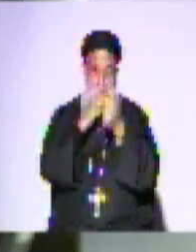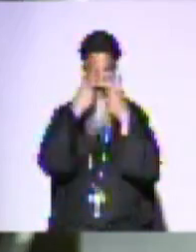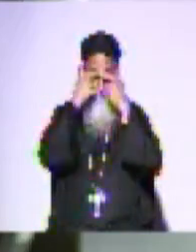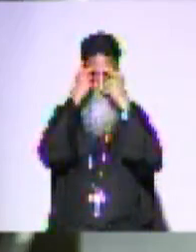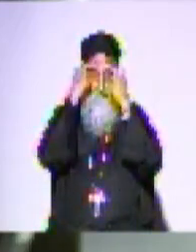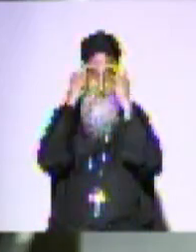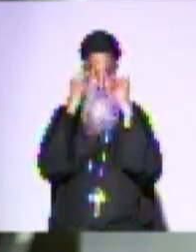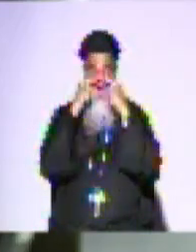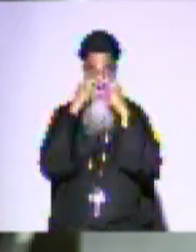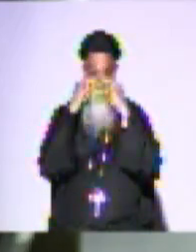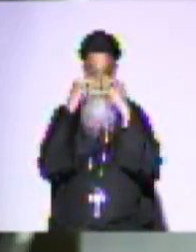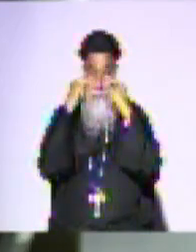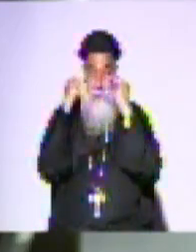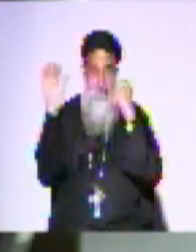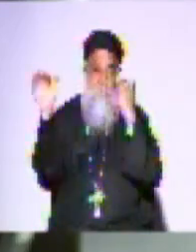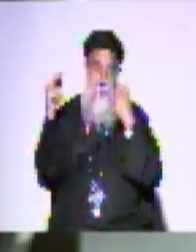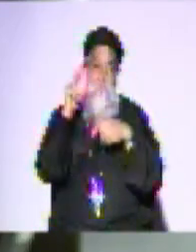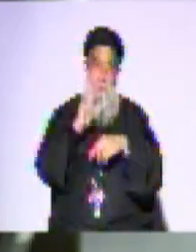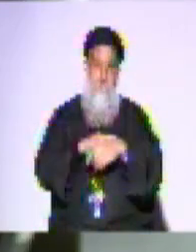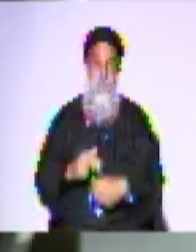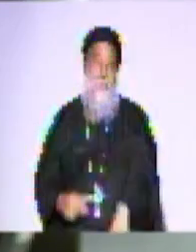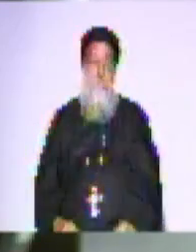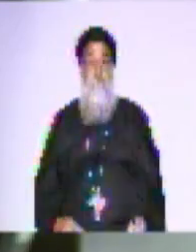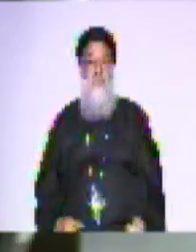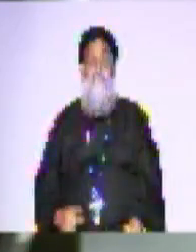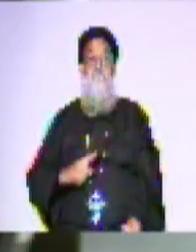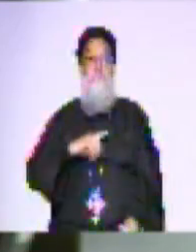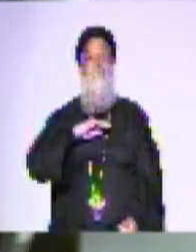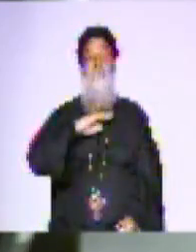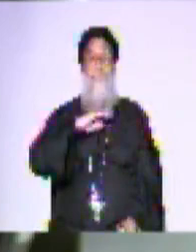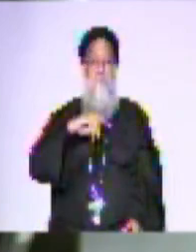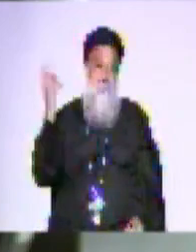بركة وأتى بصيرا كان مملوء حكمة